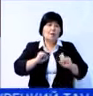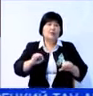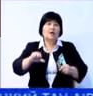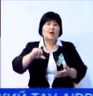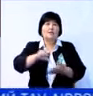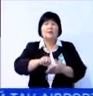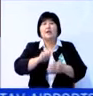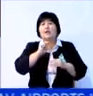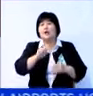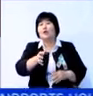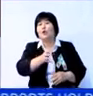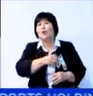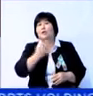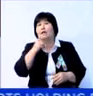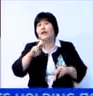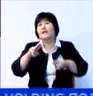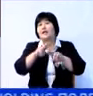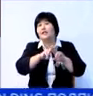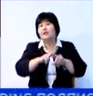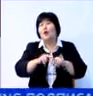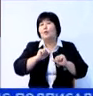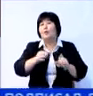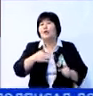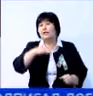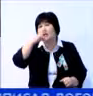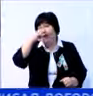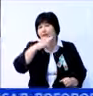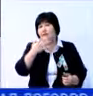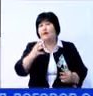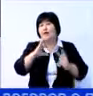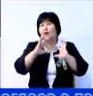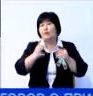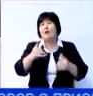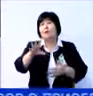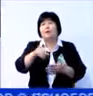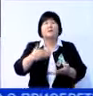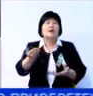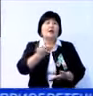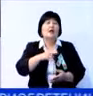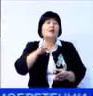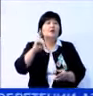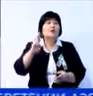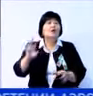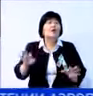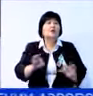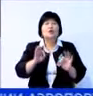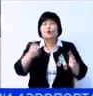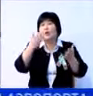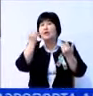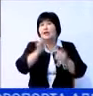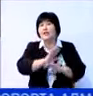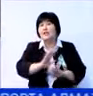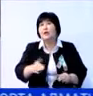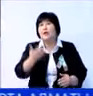был награжден орденом Красной Звезды. Подвиг наших отцов во имя мира – пример для нас. Никто и ничто не забыто.